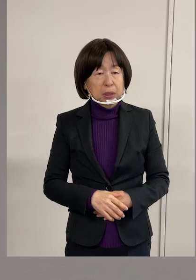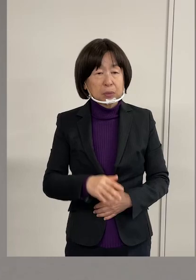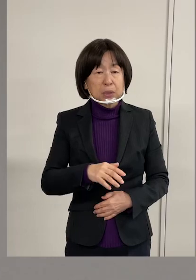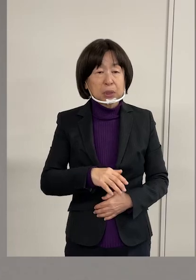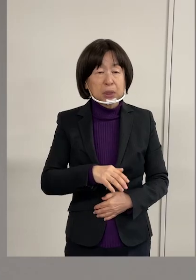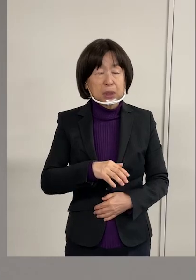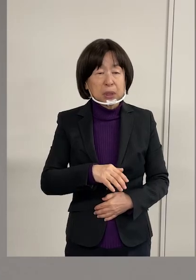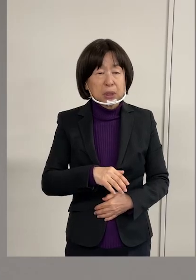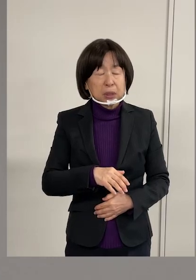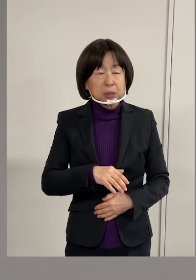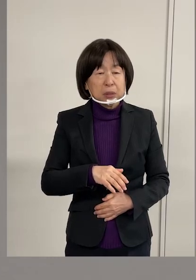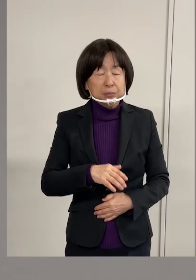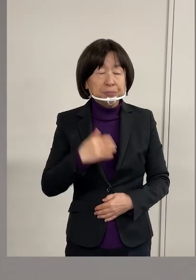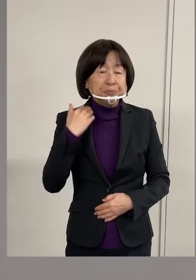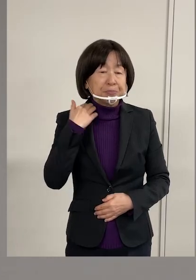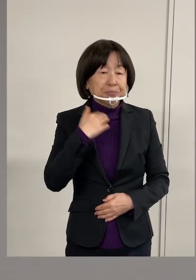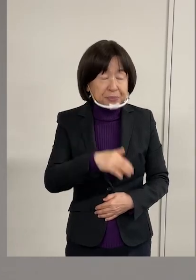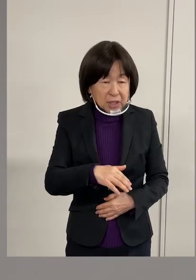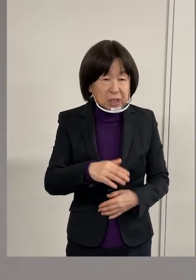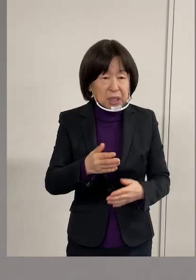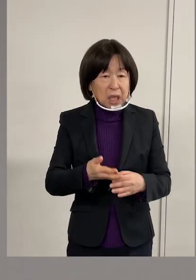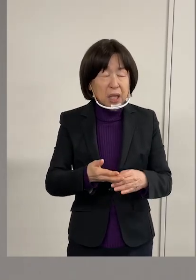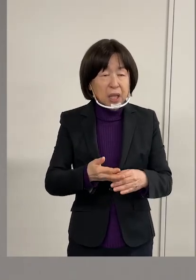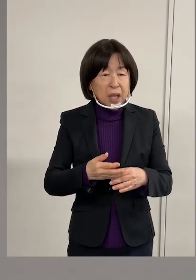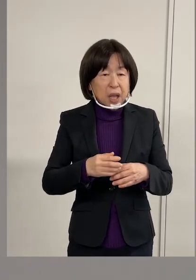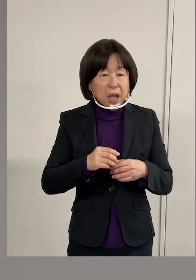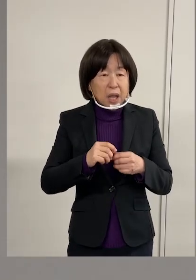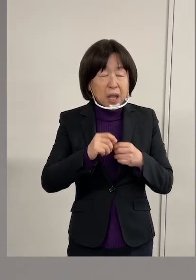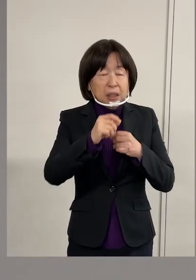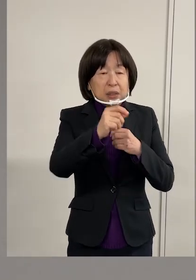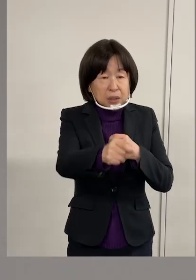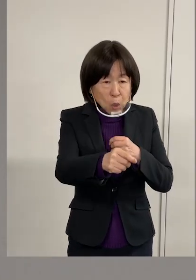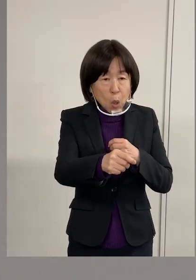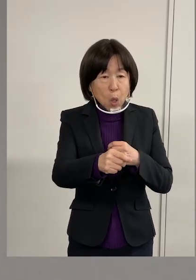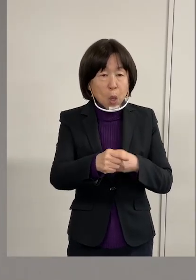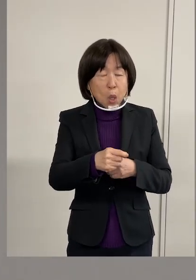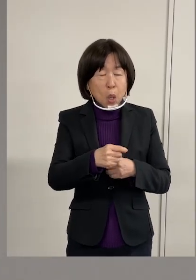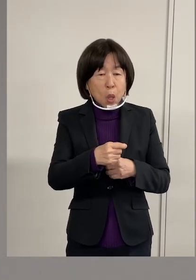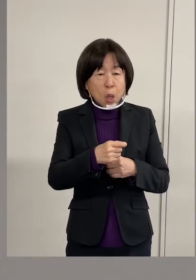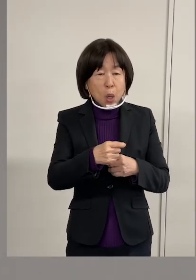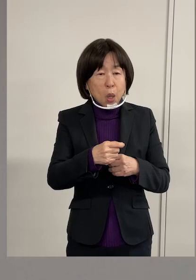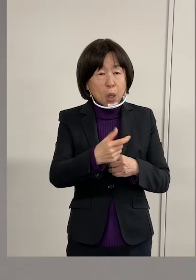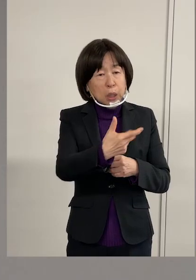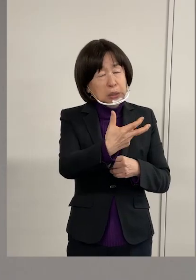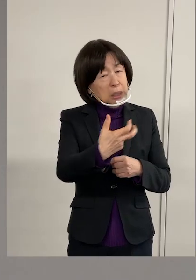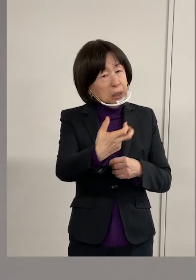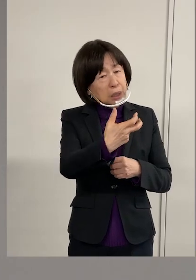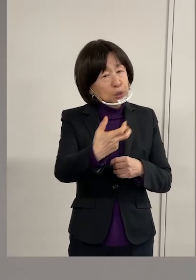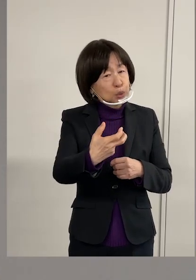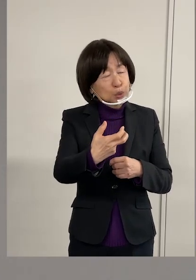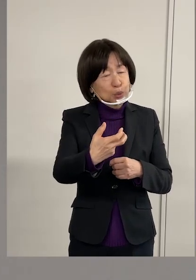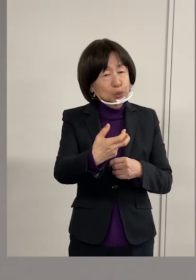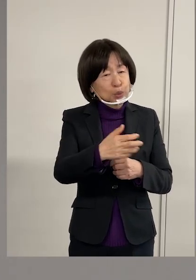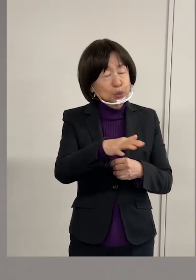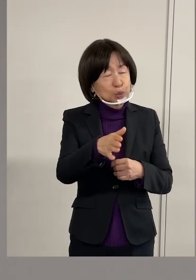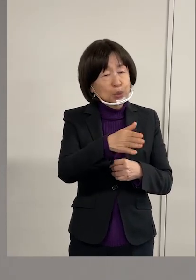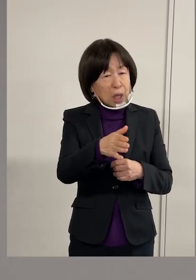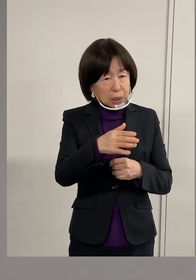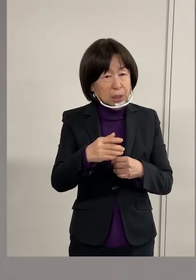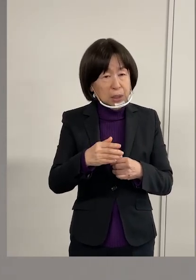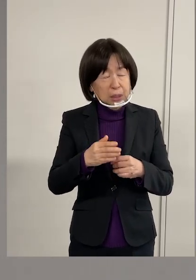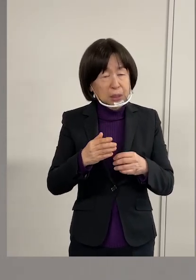で、皆様方、例えば60歳超えても70歳ぐらいまでみんな仕事してるので、結構忙しいのでですね、まあ、なかな